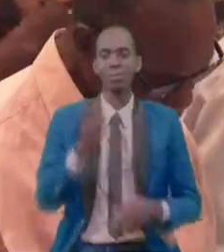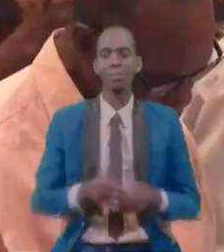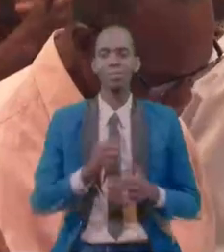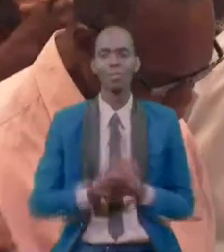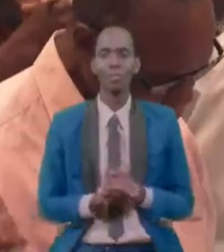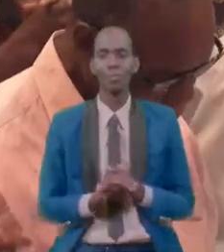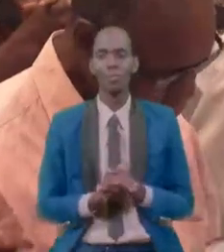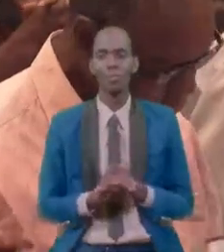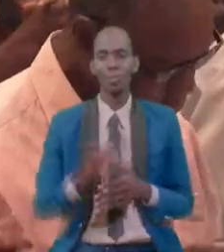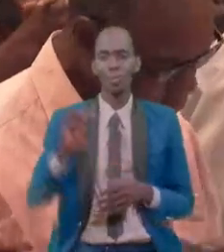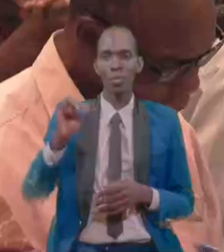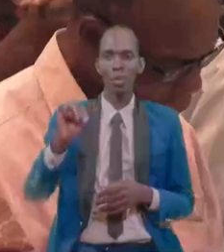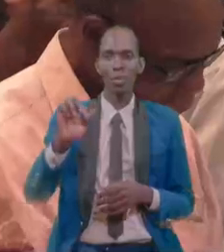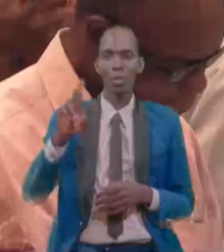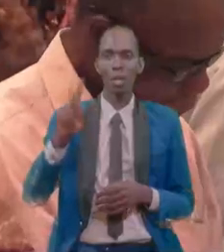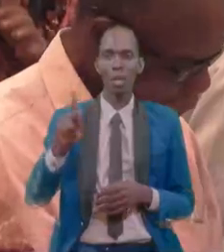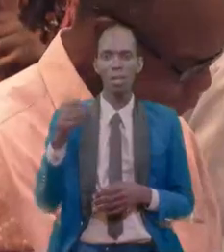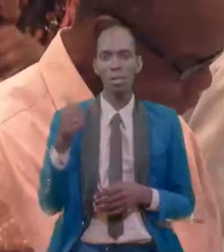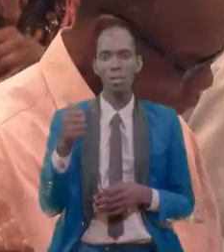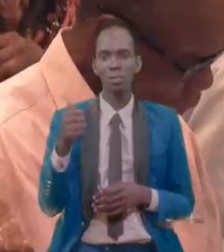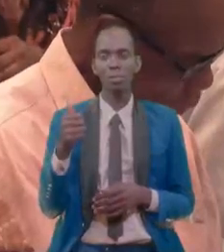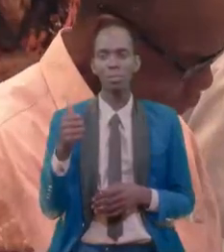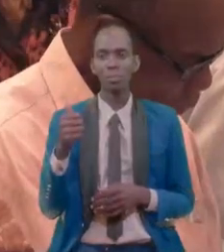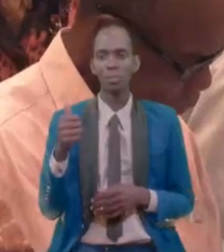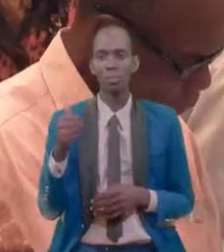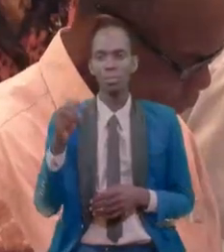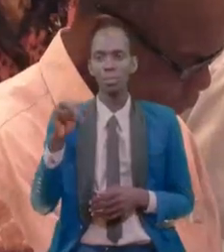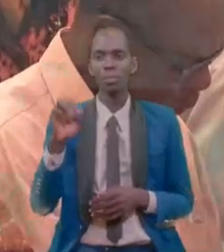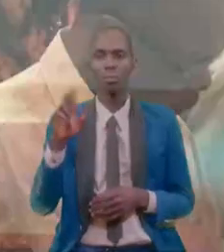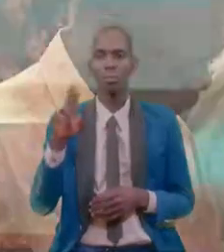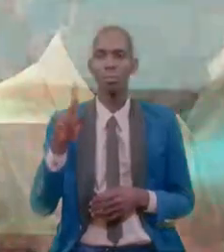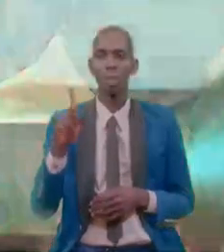sonne maintenant. Marc chapitre 10,